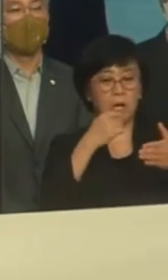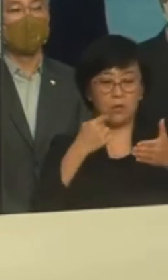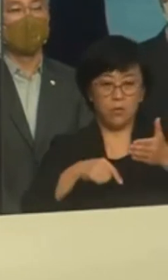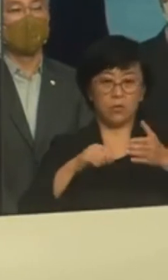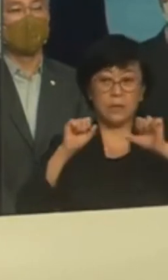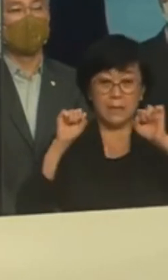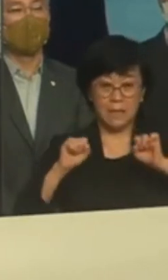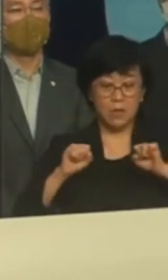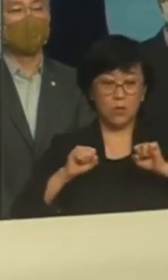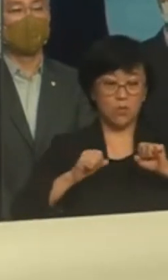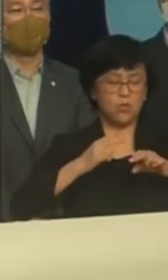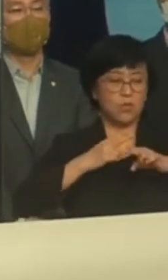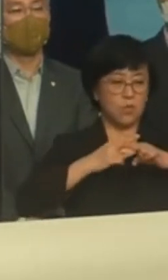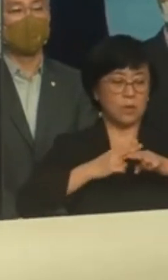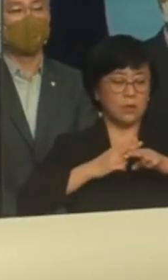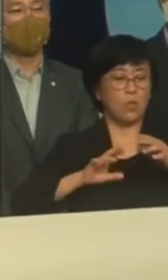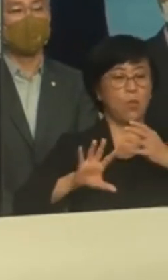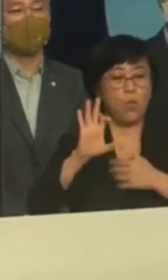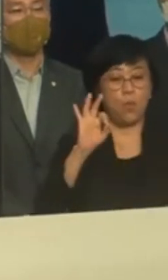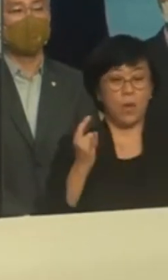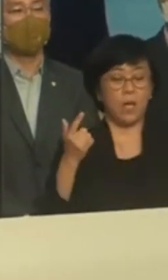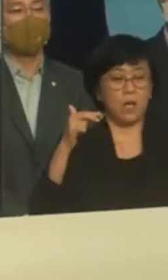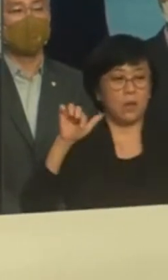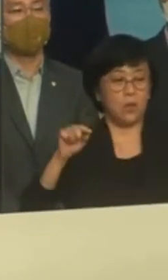체육농단, 외교농단,